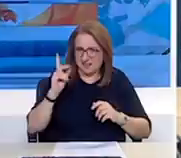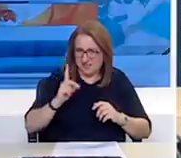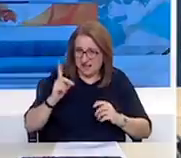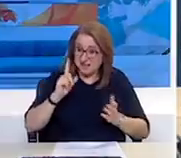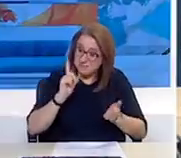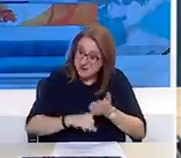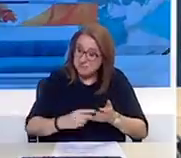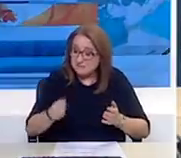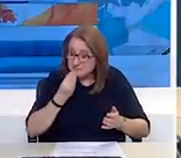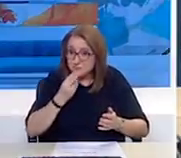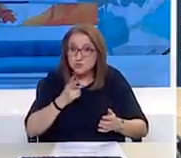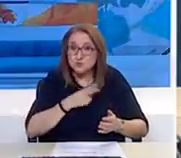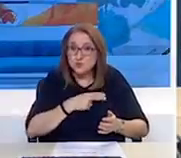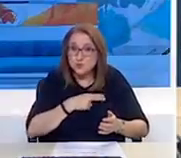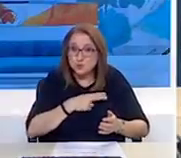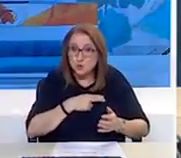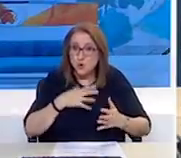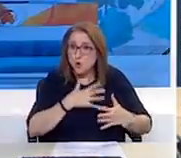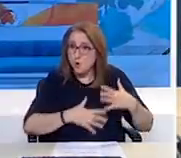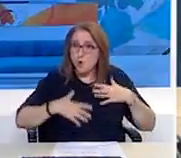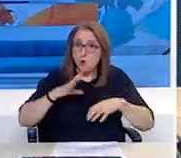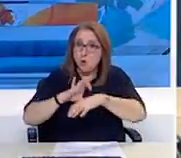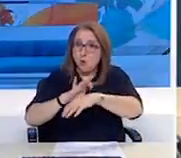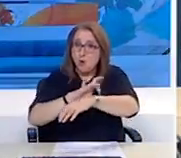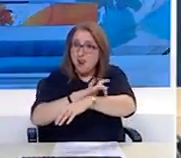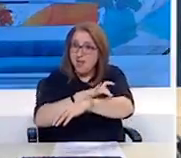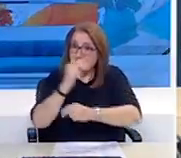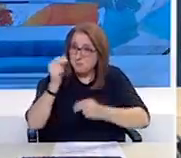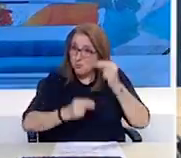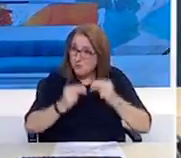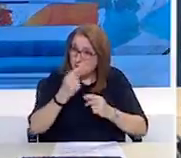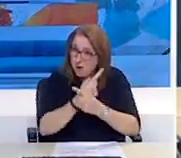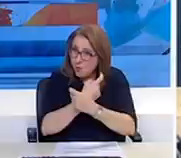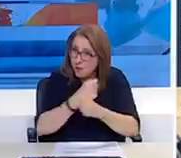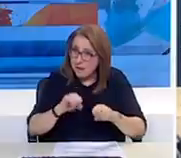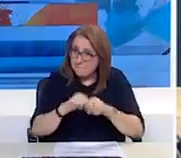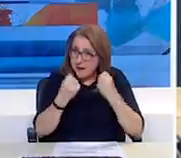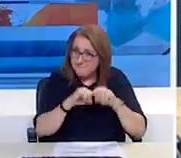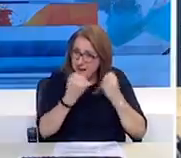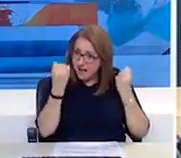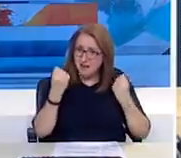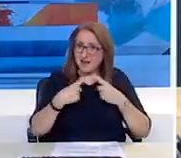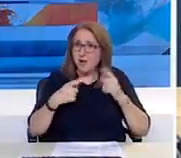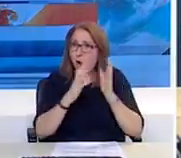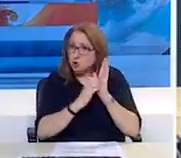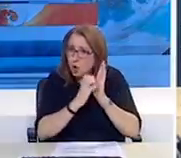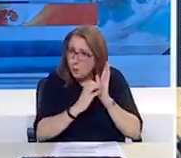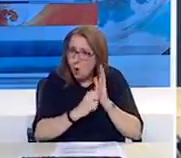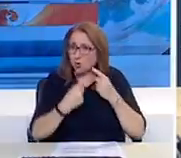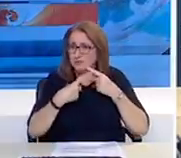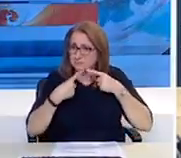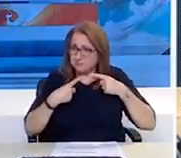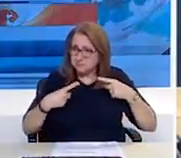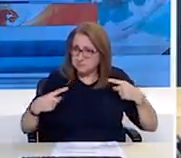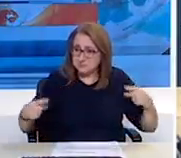Δέλτα στον οργανισμό μας και για άλλους λόγους που αφορούν τα οστά και πέραν της άμυνάς μας εναντίον των λοιμόξεων. Υπάρχουν συγκεκριμένες δόσεις, μπορούν